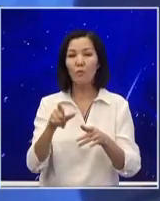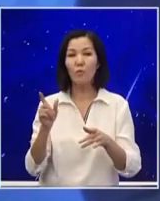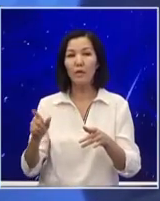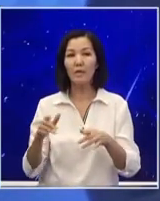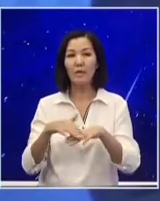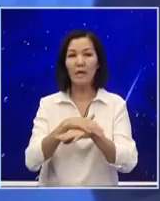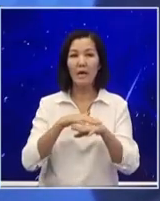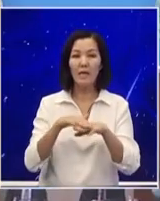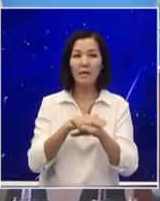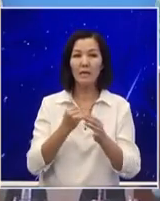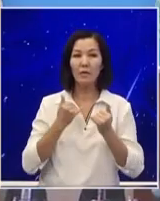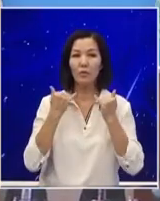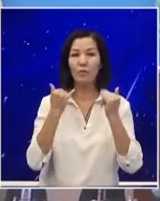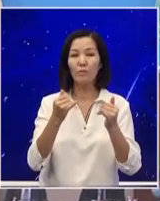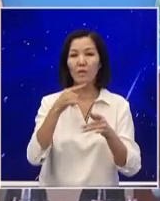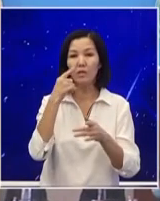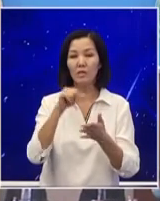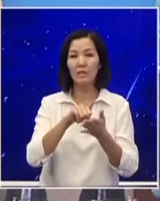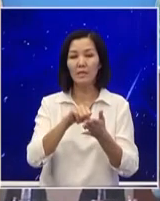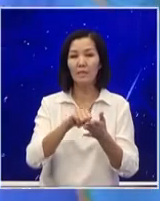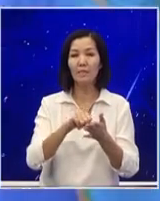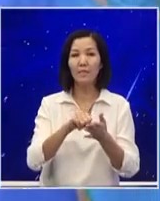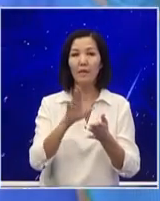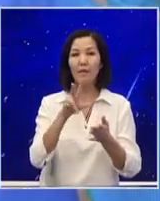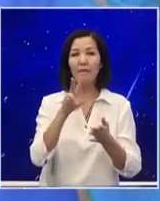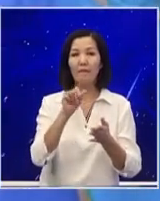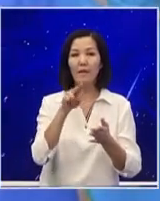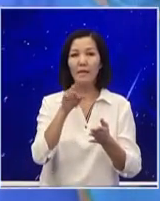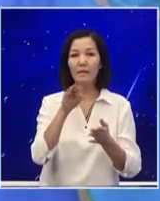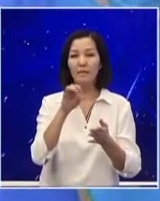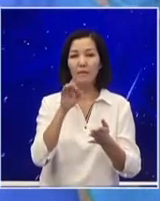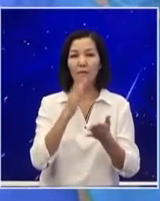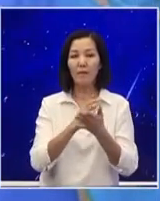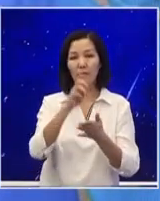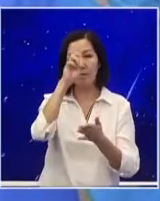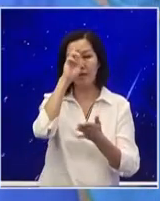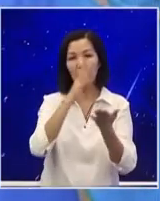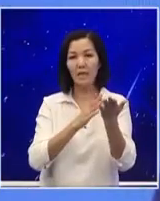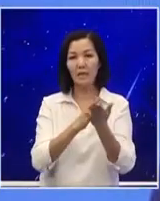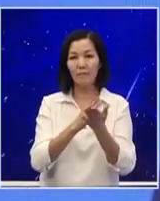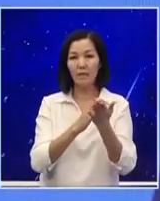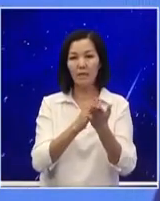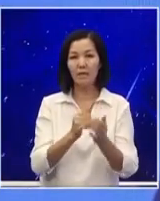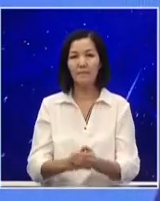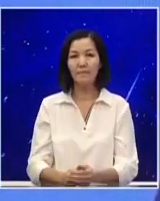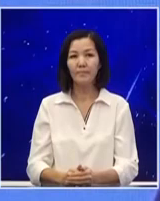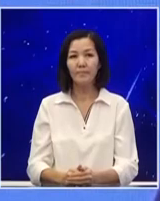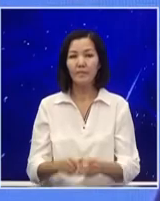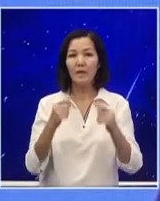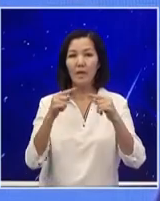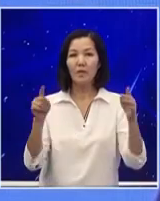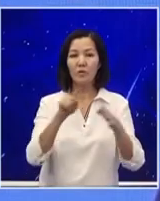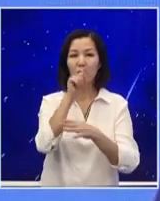деген құрметтерін жеткізді. Қатарында жетісулық Владимир Шепель де бар. Ол мемлекеттік қызметкер. Әртүрлі сұрақтармен